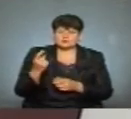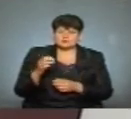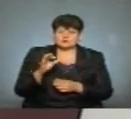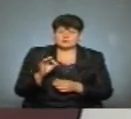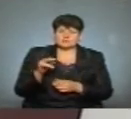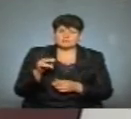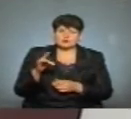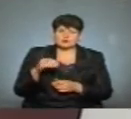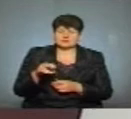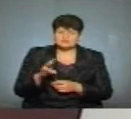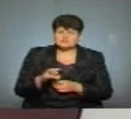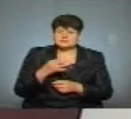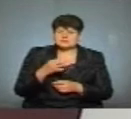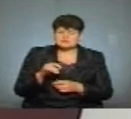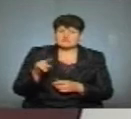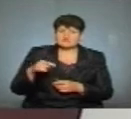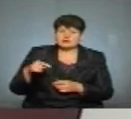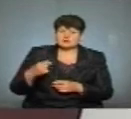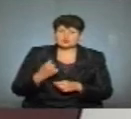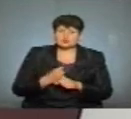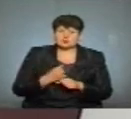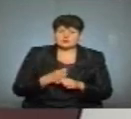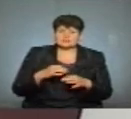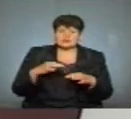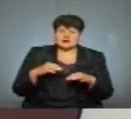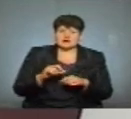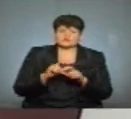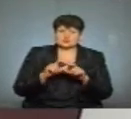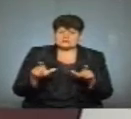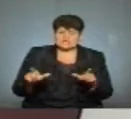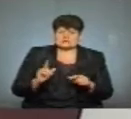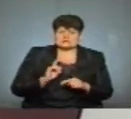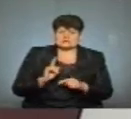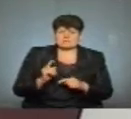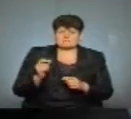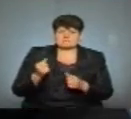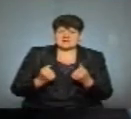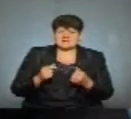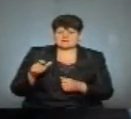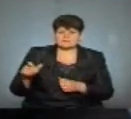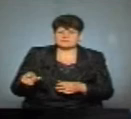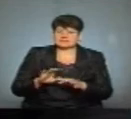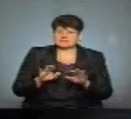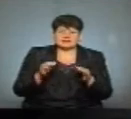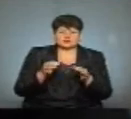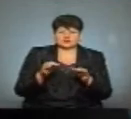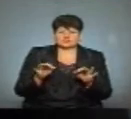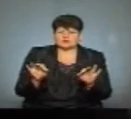Продан. Він розказав про вимоги до роботи автостанцій та перевізників. Не